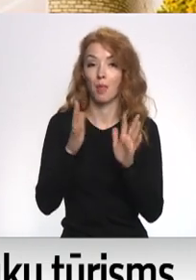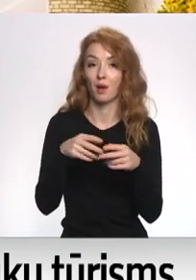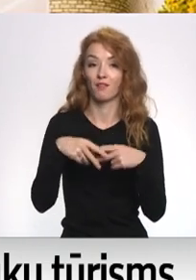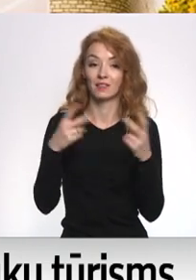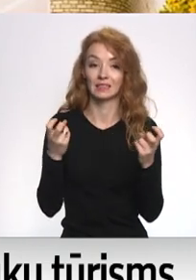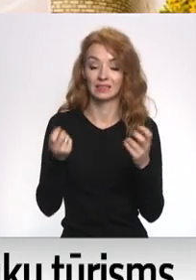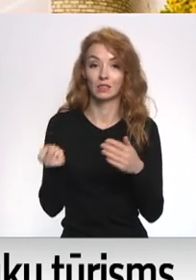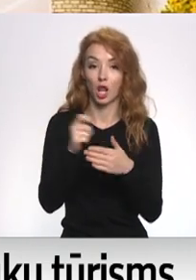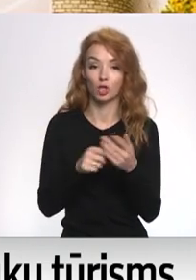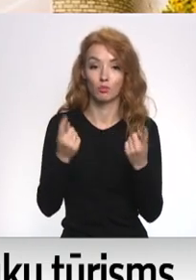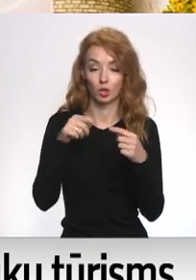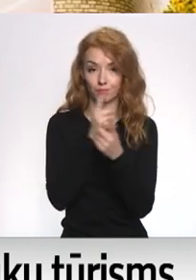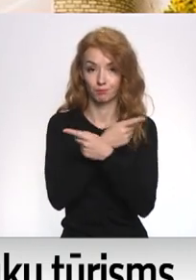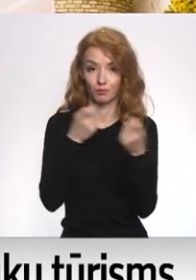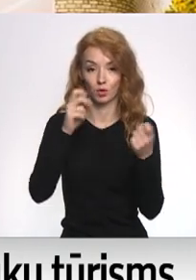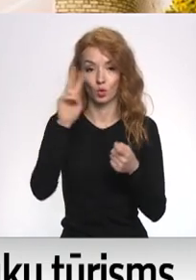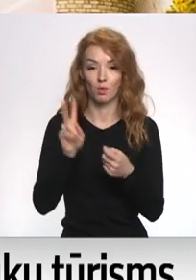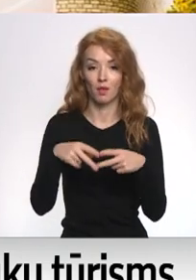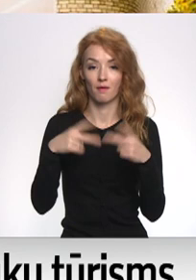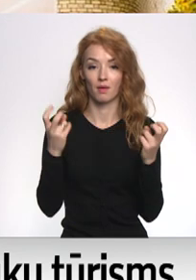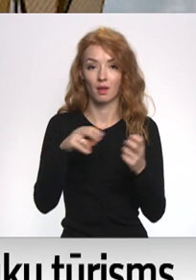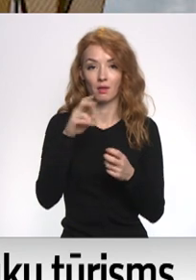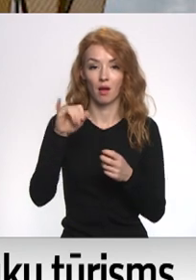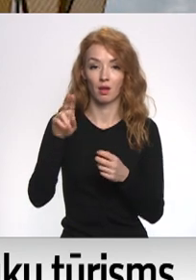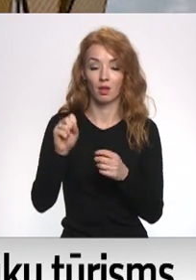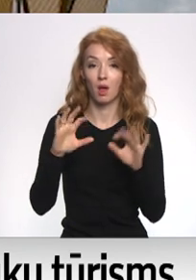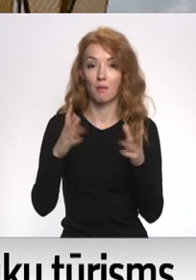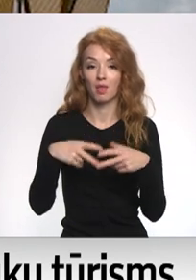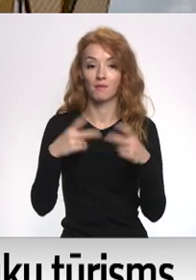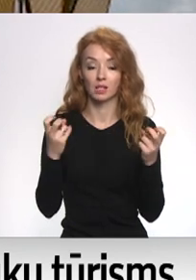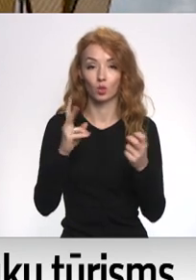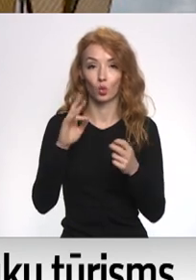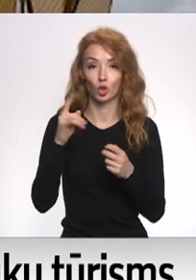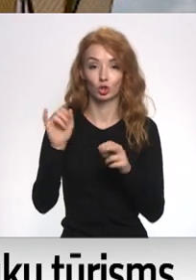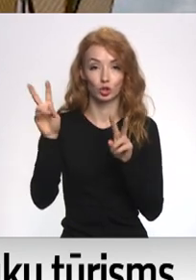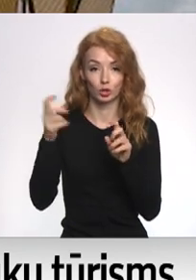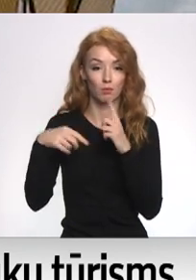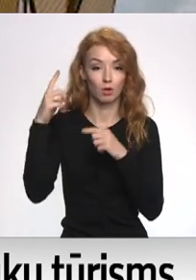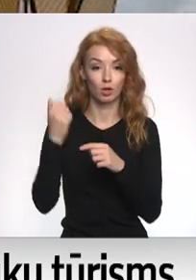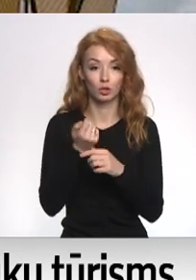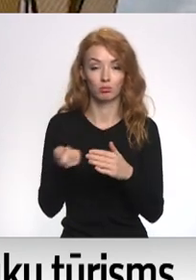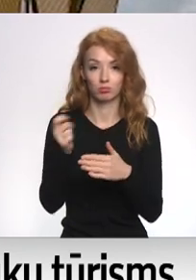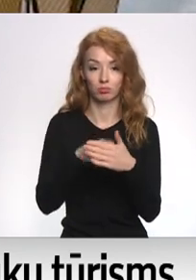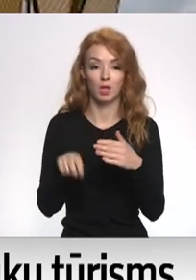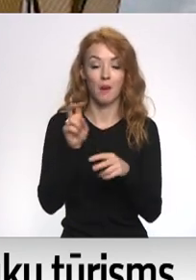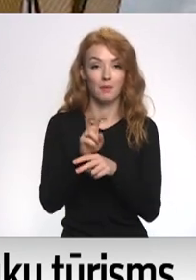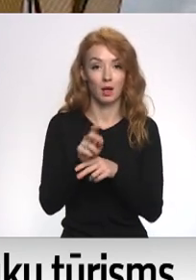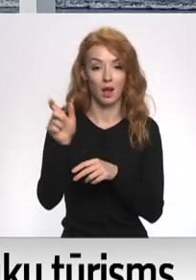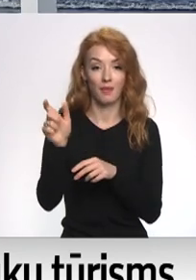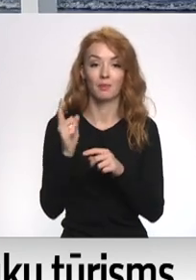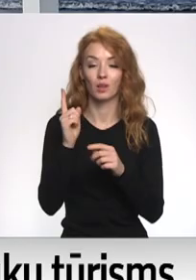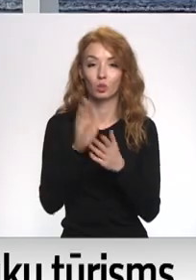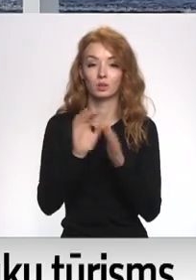viesnīcas slēgšanu šobrīd ir paziņojusi Jūrmalas viesnīca Daina, bet viesnīca Kurši pērn slēdza savas durvis ciet apmeklētājiem